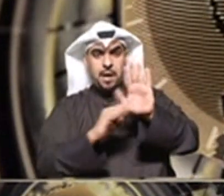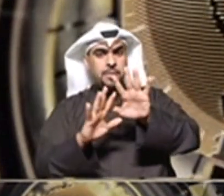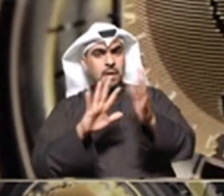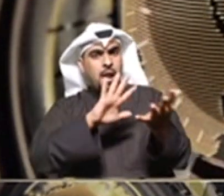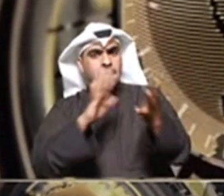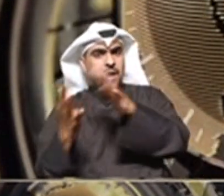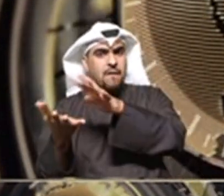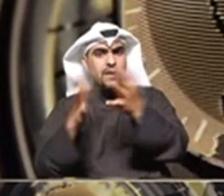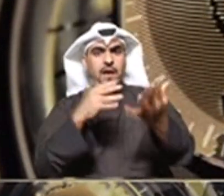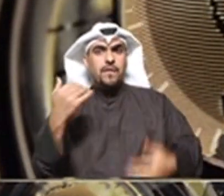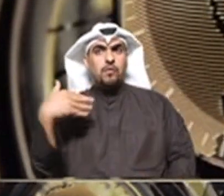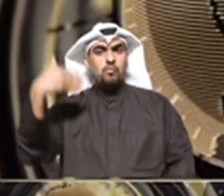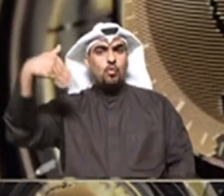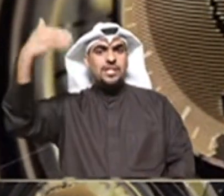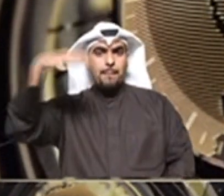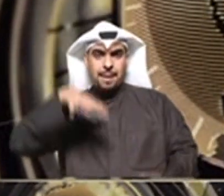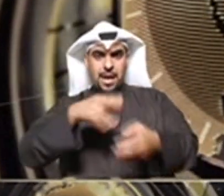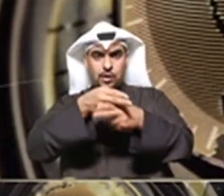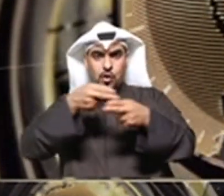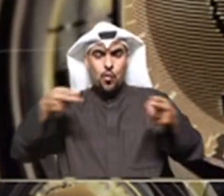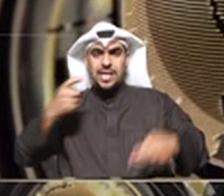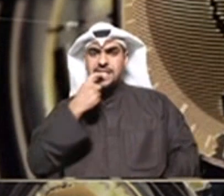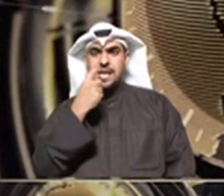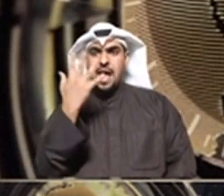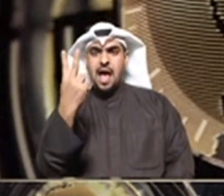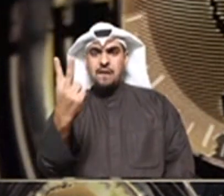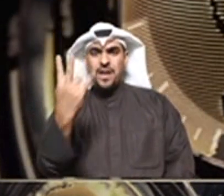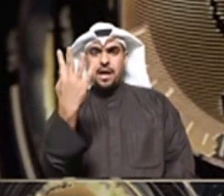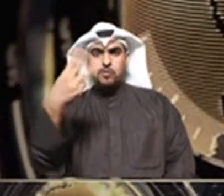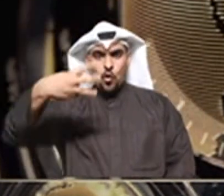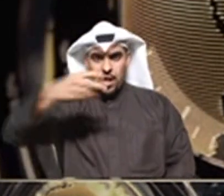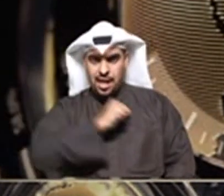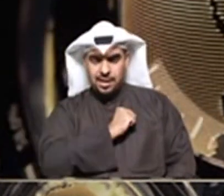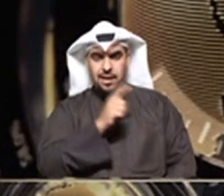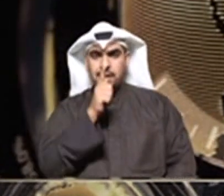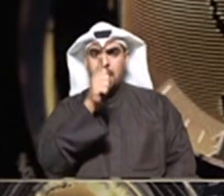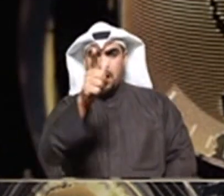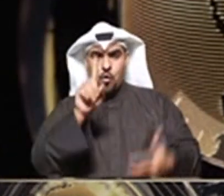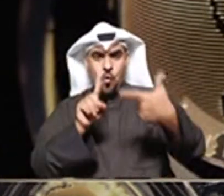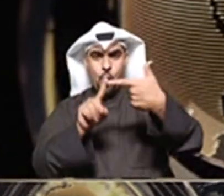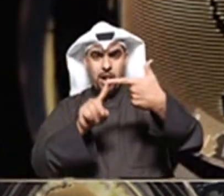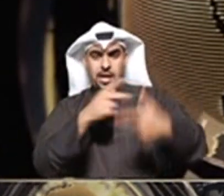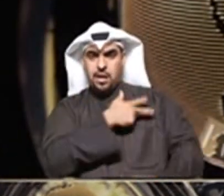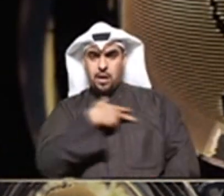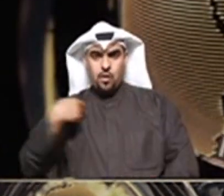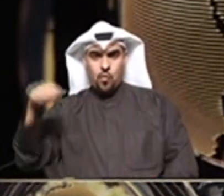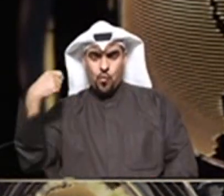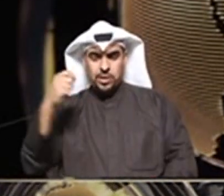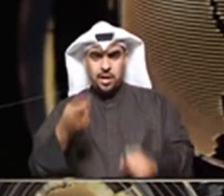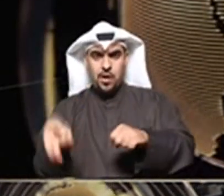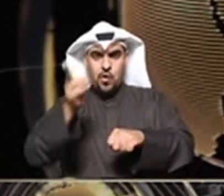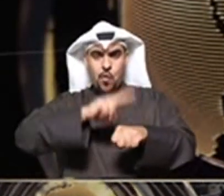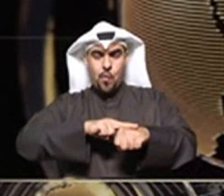البلاد الشيخ صباح الأحمد الجابر الصباح حفظه الله ورعاه. وقال وكيل الوزارة بالتكليف ورئيس فريق